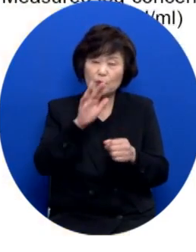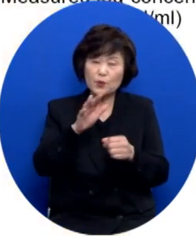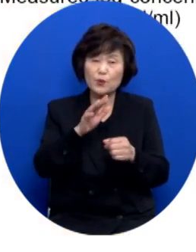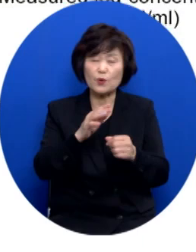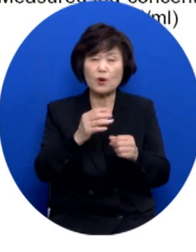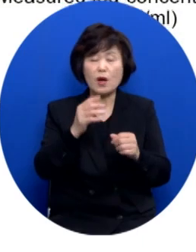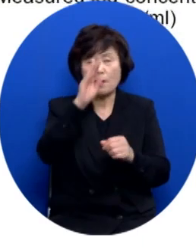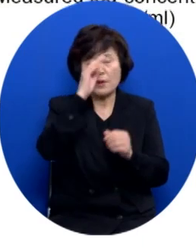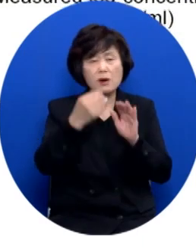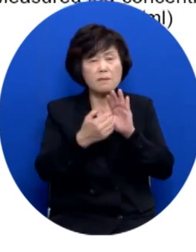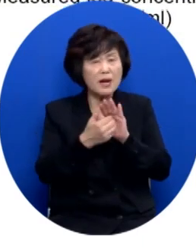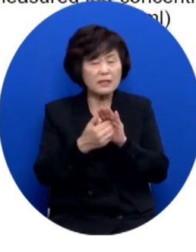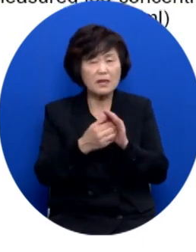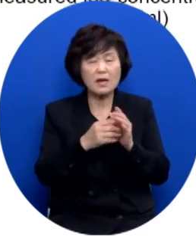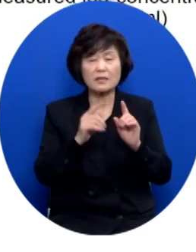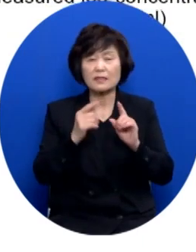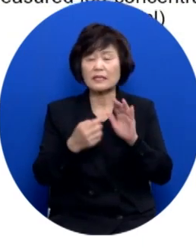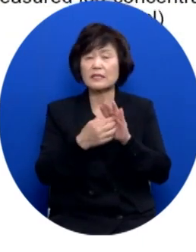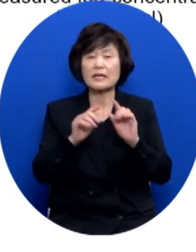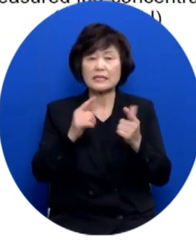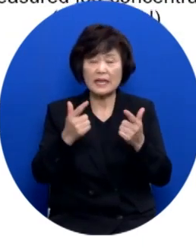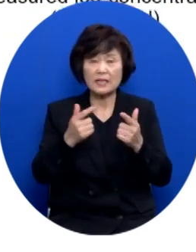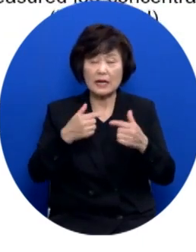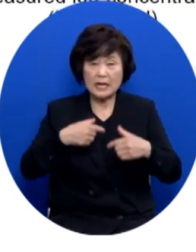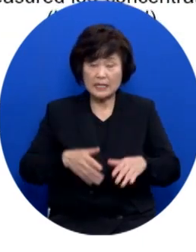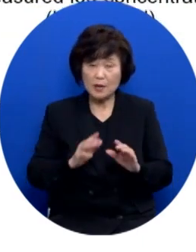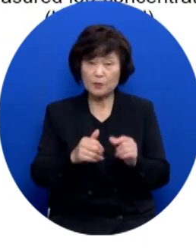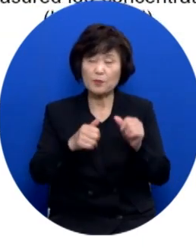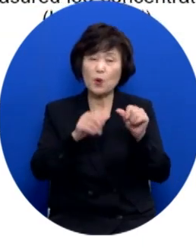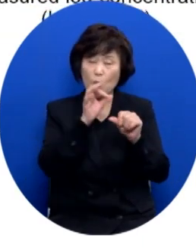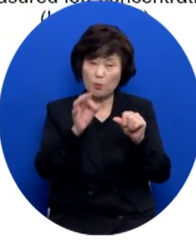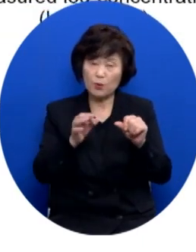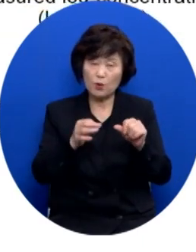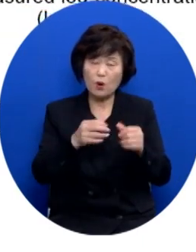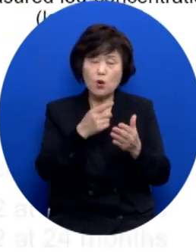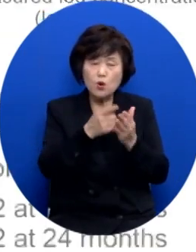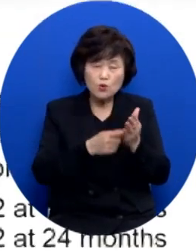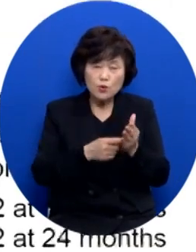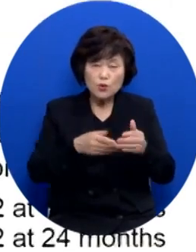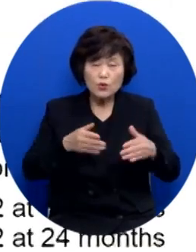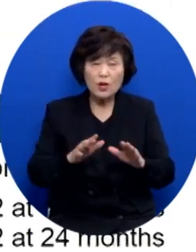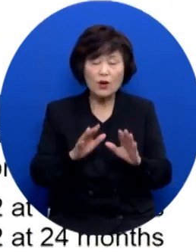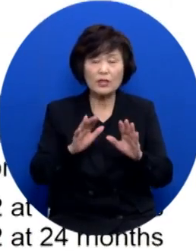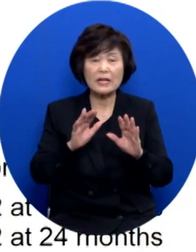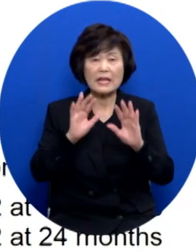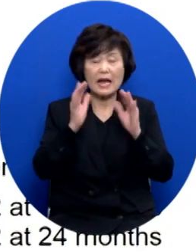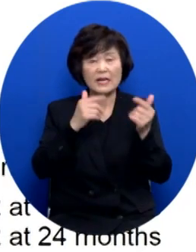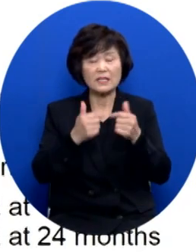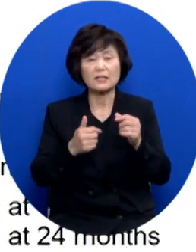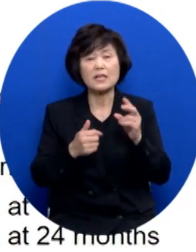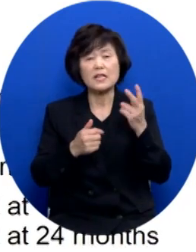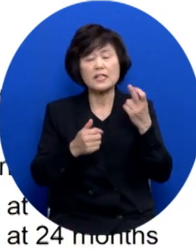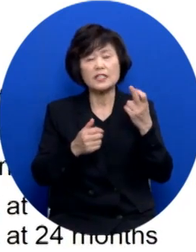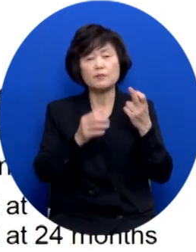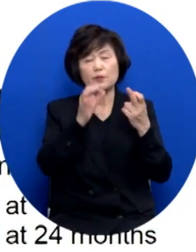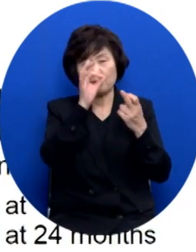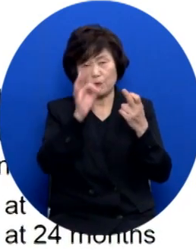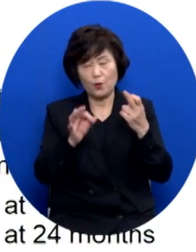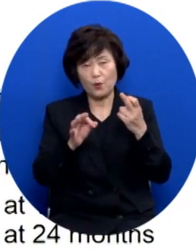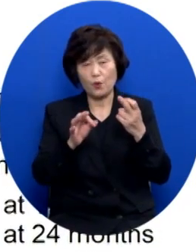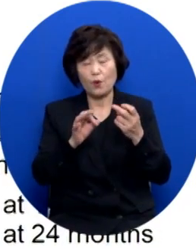비율이 자연분만 아기가 5%인 반면 제왕절개로 태어난 아기가 2배가 넘는 12%인 것으로